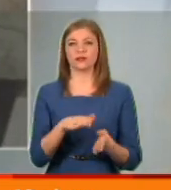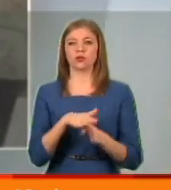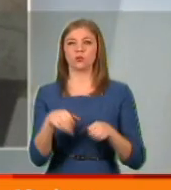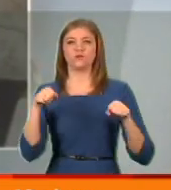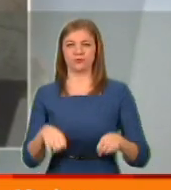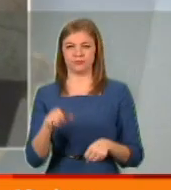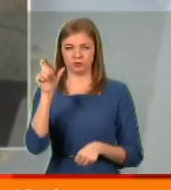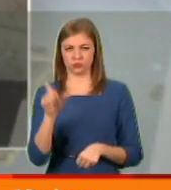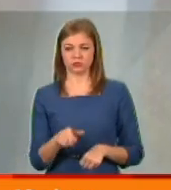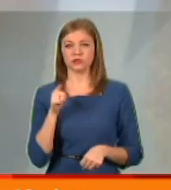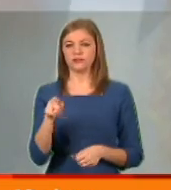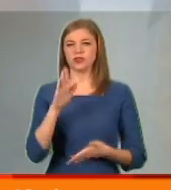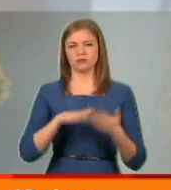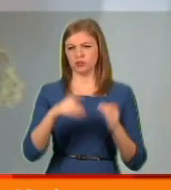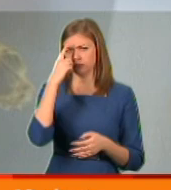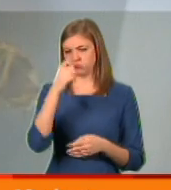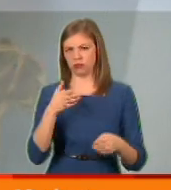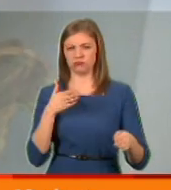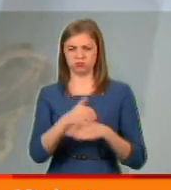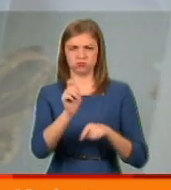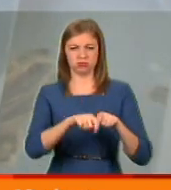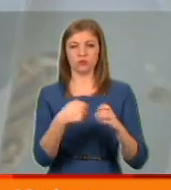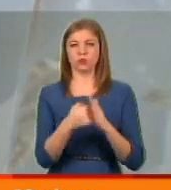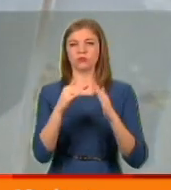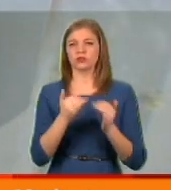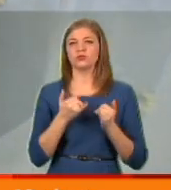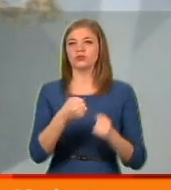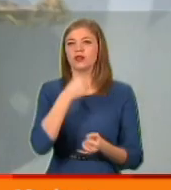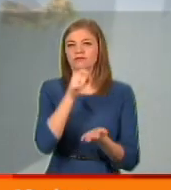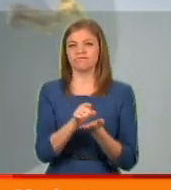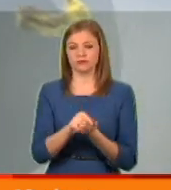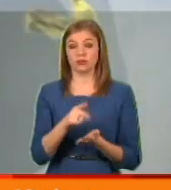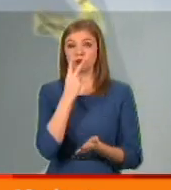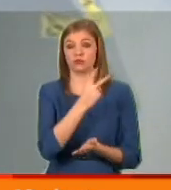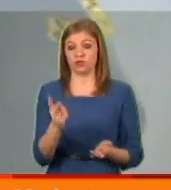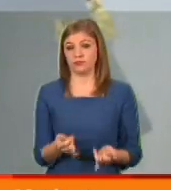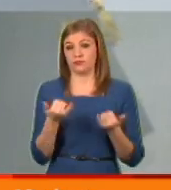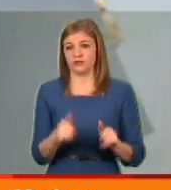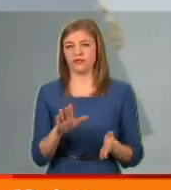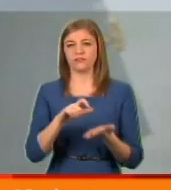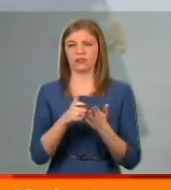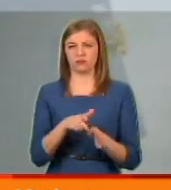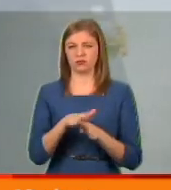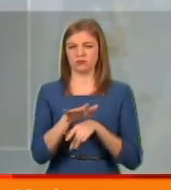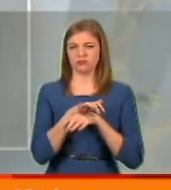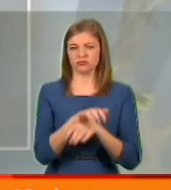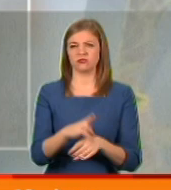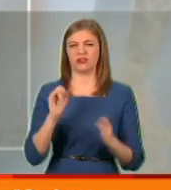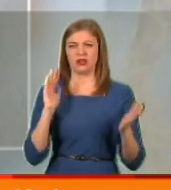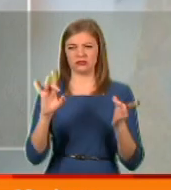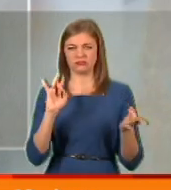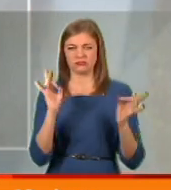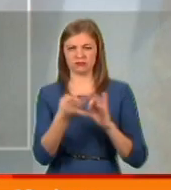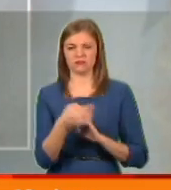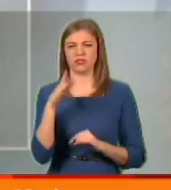Уповноваженого з прав людини. Вони без попередження навідалися до будинку для літніх. Побачене їх вразило. У кімнатах орди тарганів, на стінах пліснява,